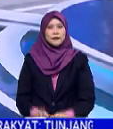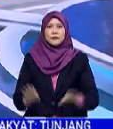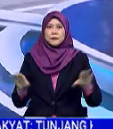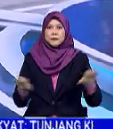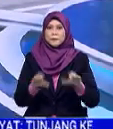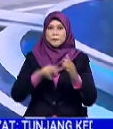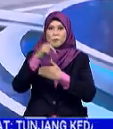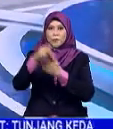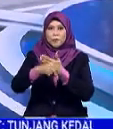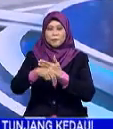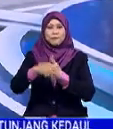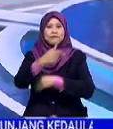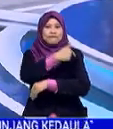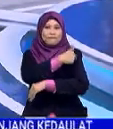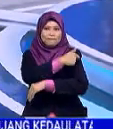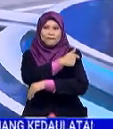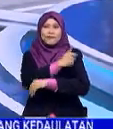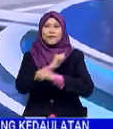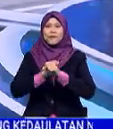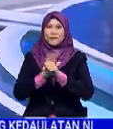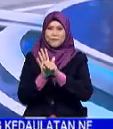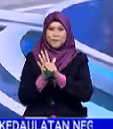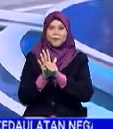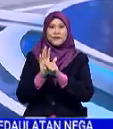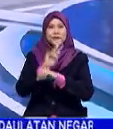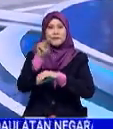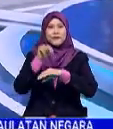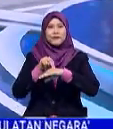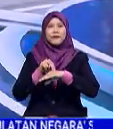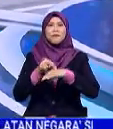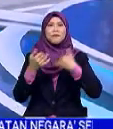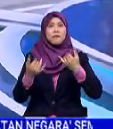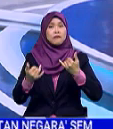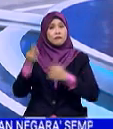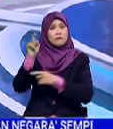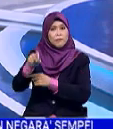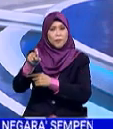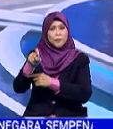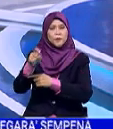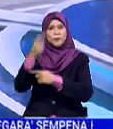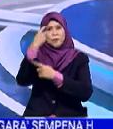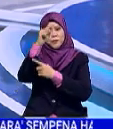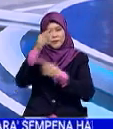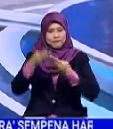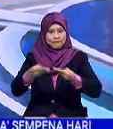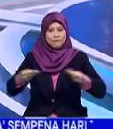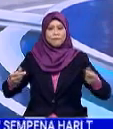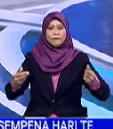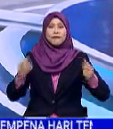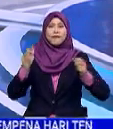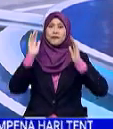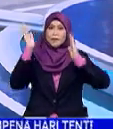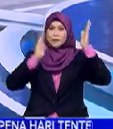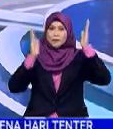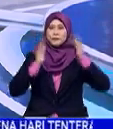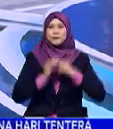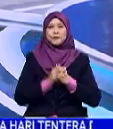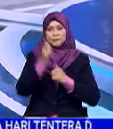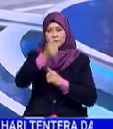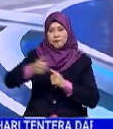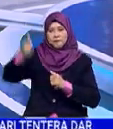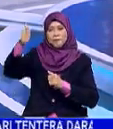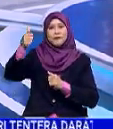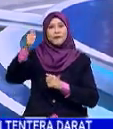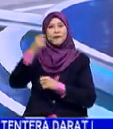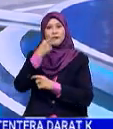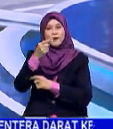Pelaksanaan program imunisasi COVID-19 kebangsaan akan menjadi pemangkin diperlukan pasaran hartanah tempatan. Menurut pengurus besar